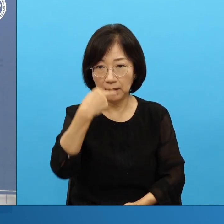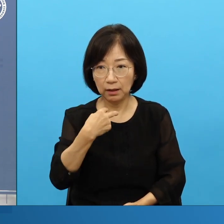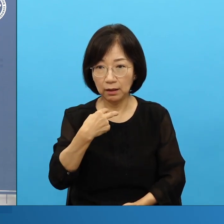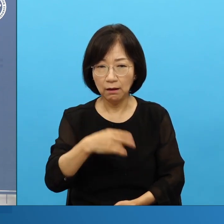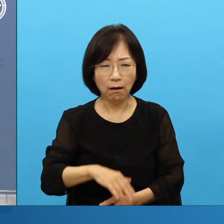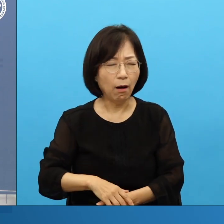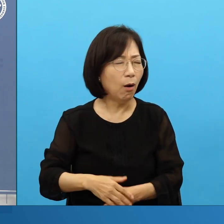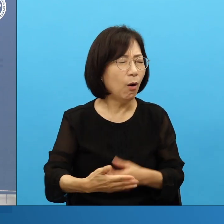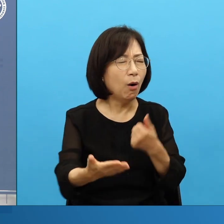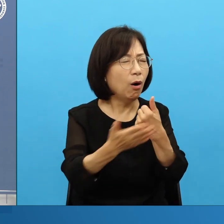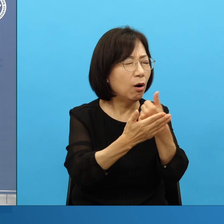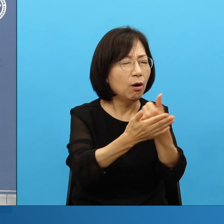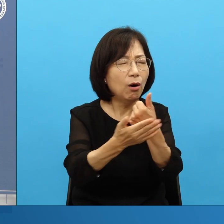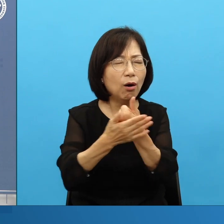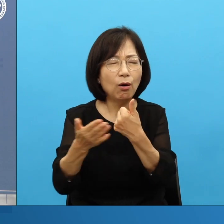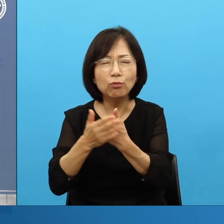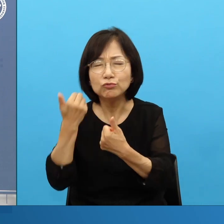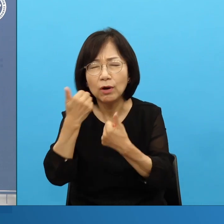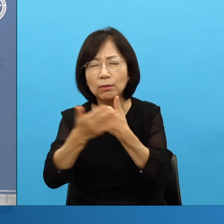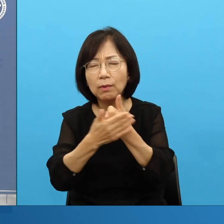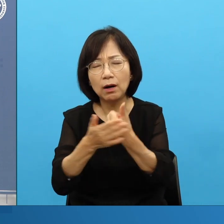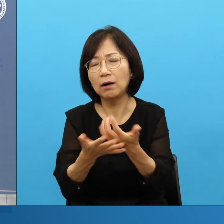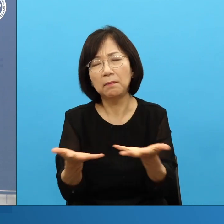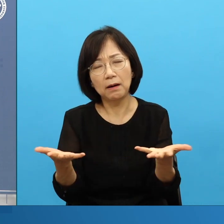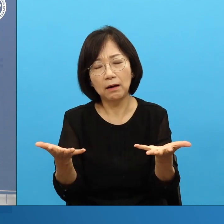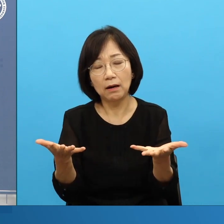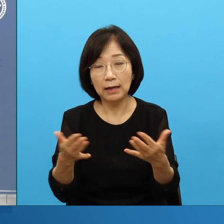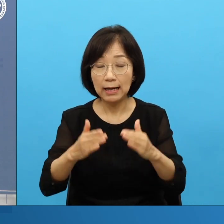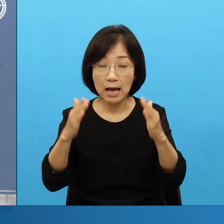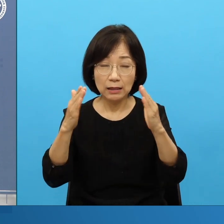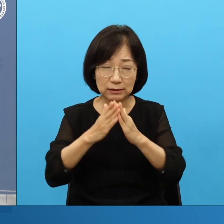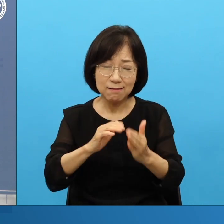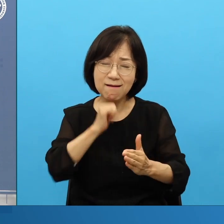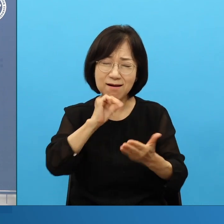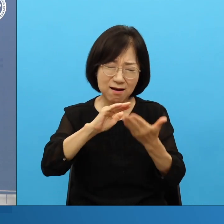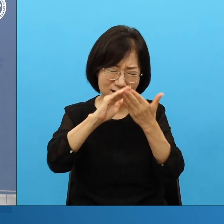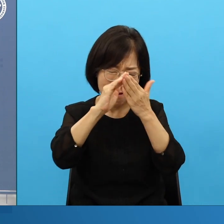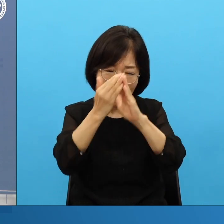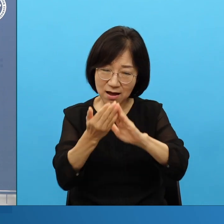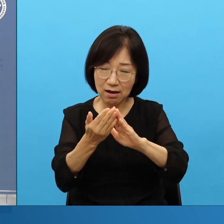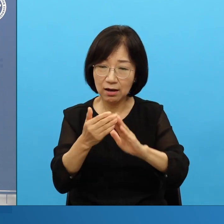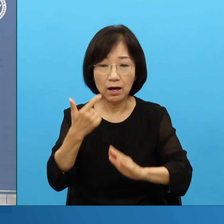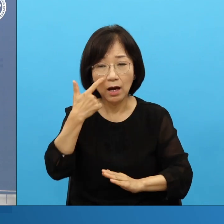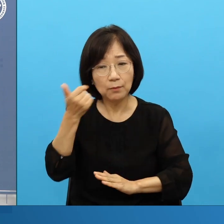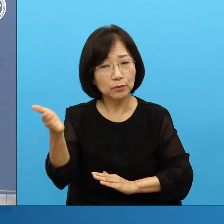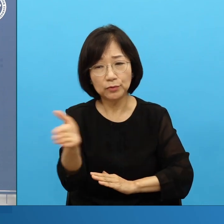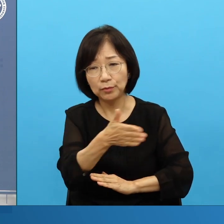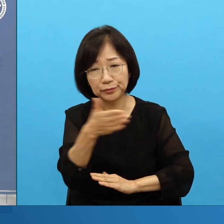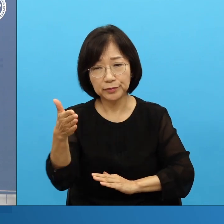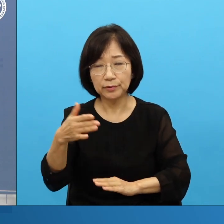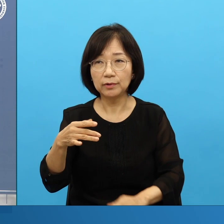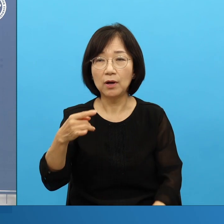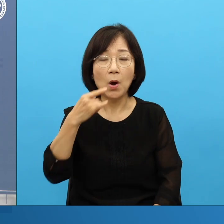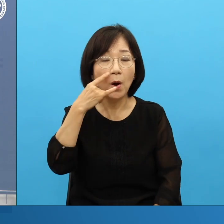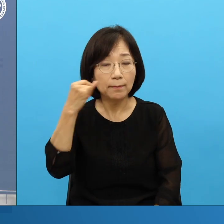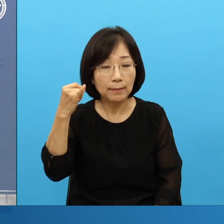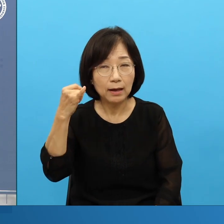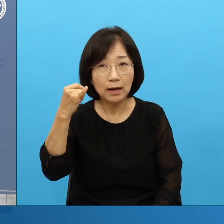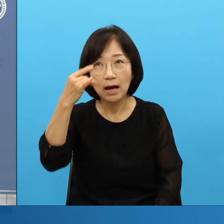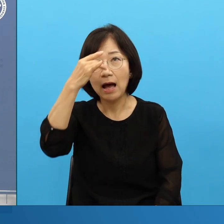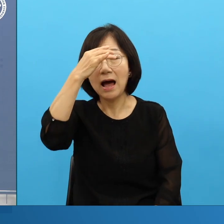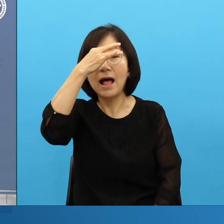자기를 도와줄 사람이 There 없어요. was no one who 집은 could help this 가난한 person, 거예요. and she was so 아버지도 much 없어요. in poverty, no 할머니 father. 있고 어머니는